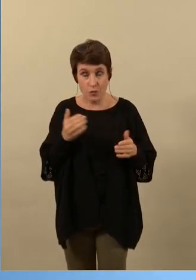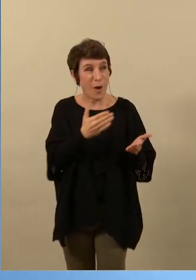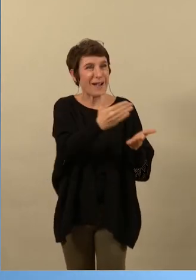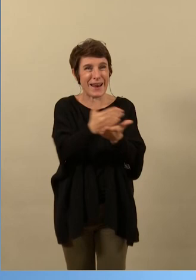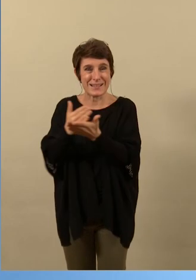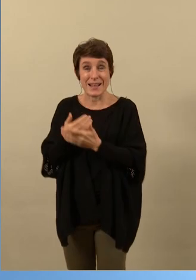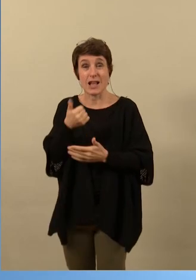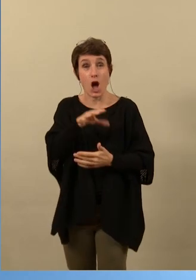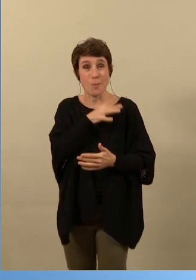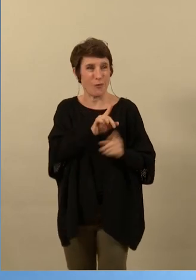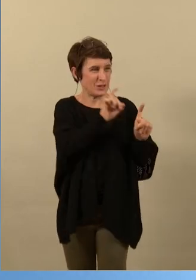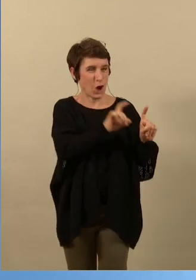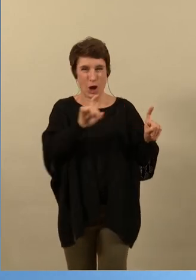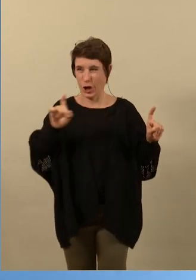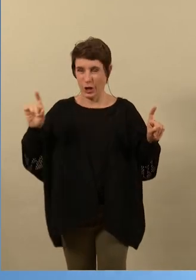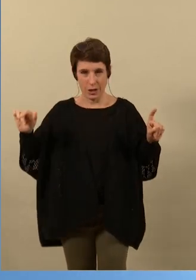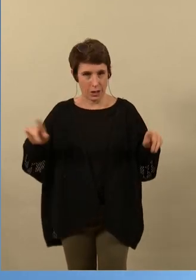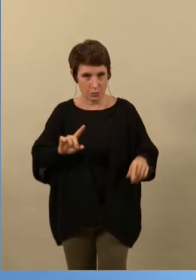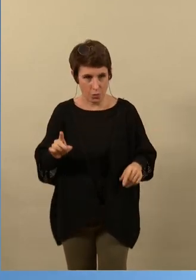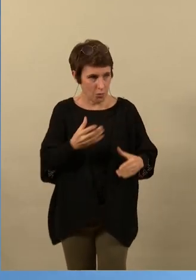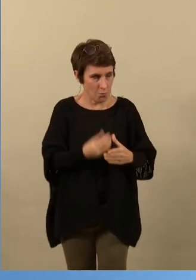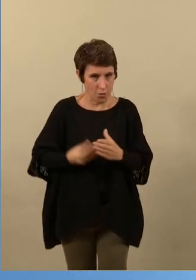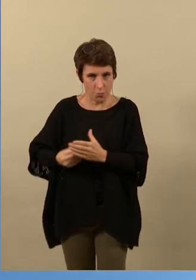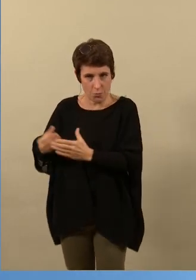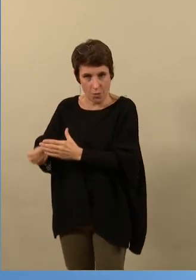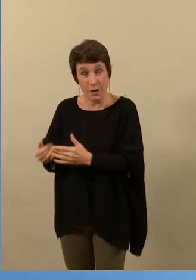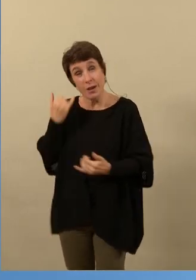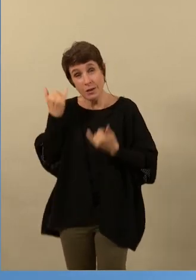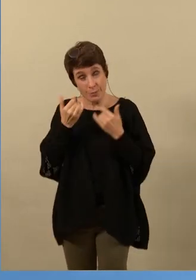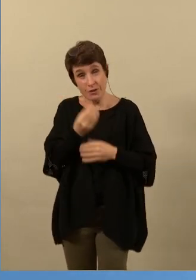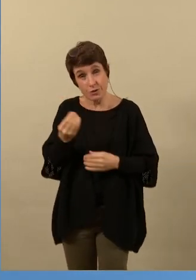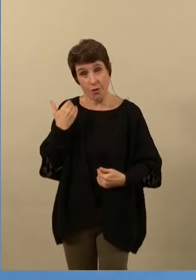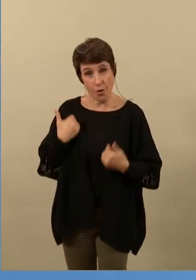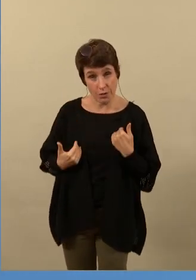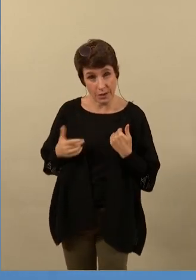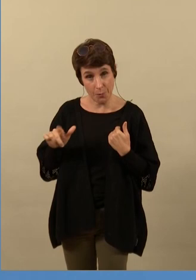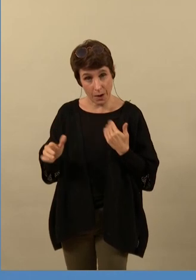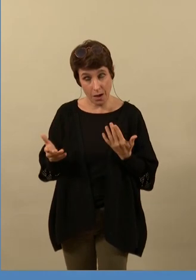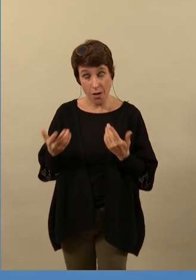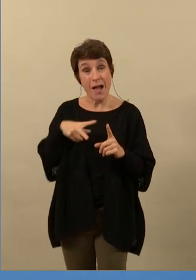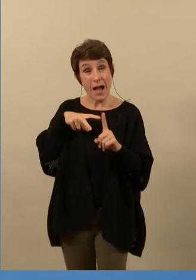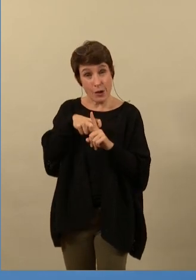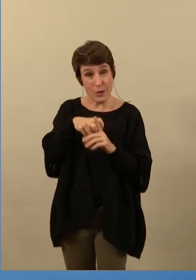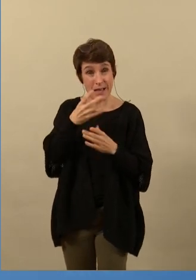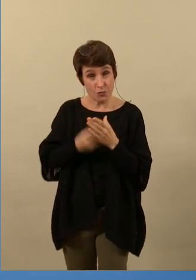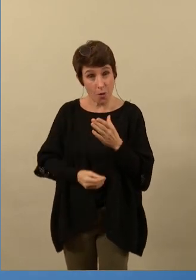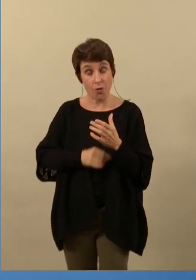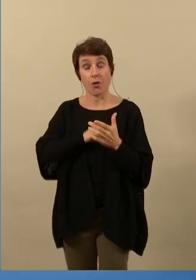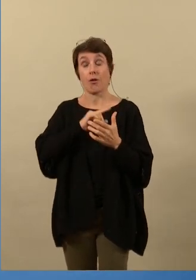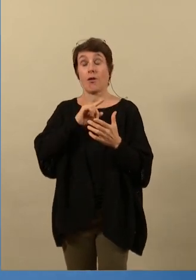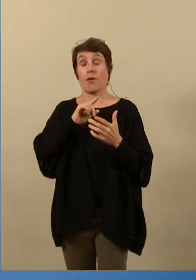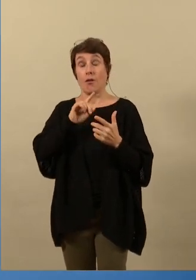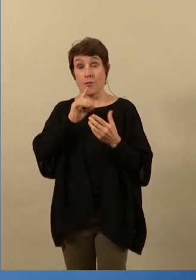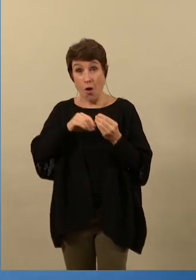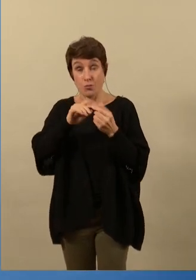quen sera-t-il donc pour des pour des enfants en situation de handicap alors qu'il manque déjà beaucoup d'aesh nous n'avons aucune garantie que cet